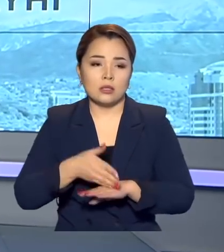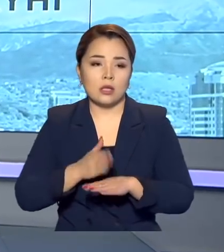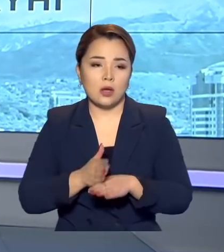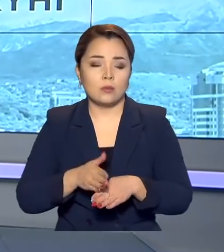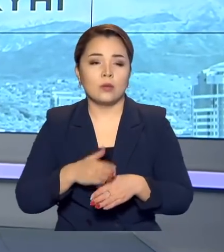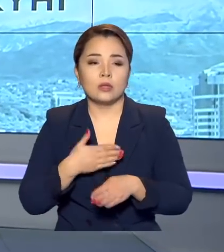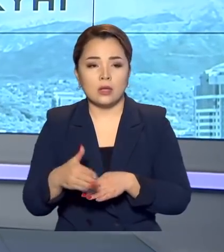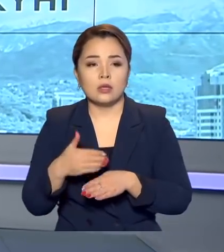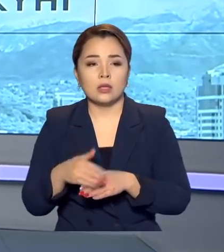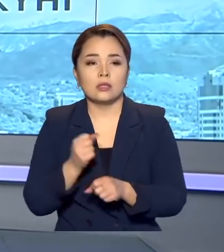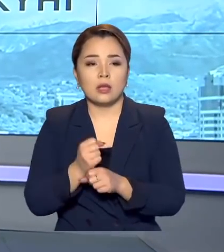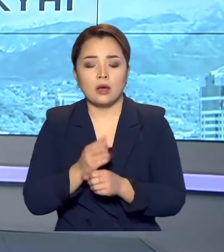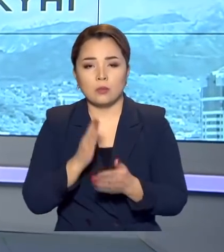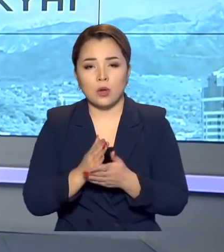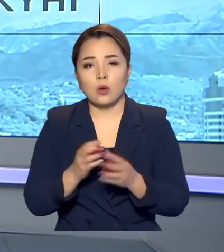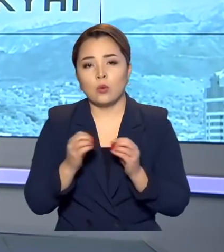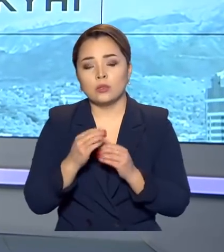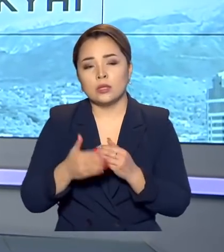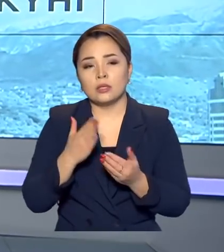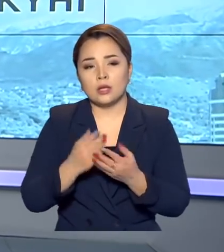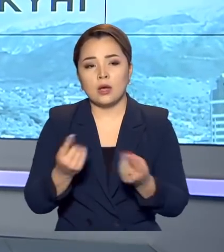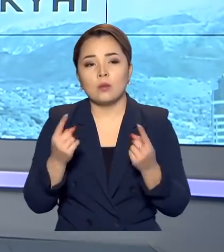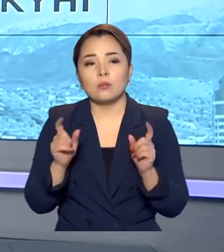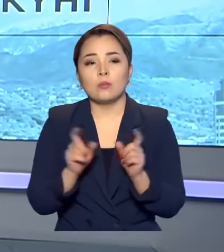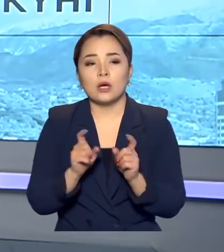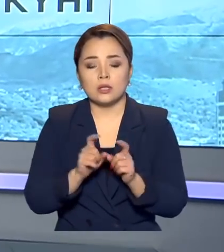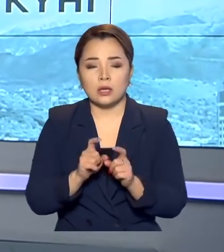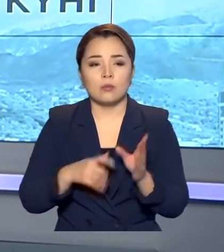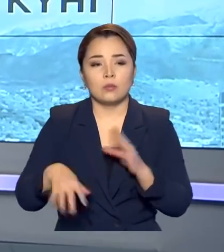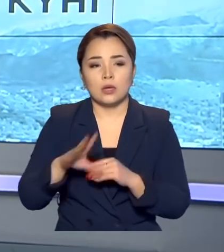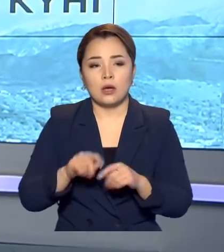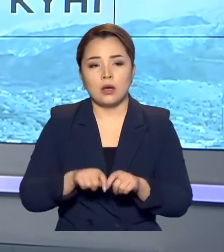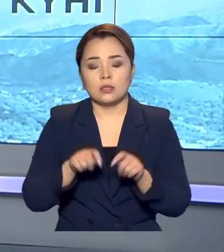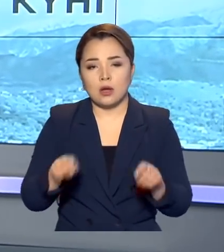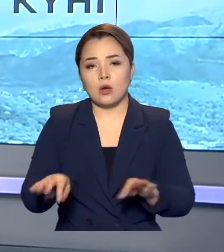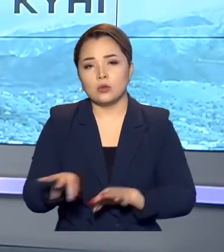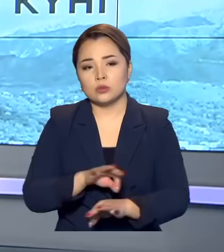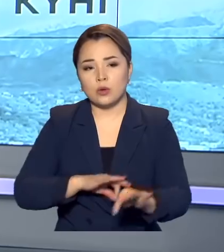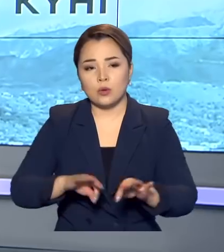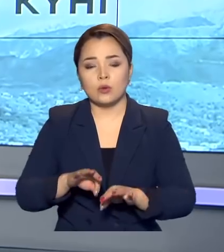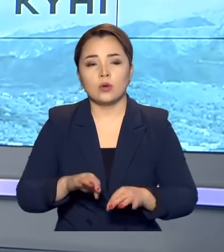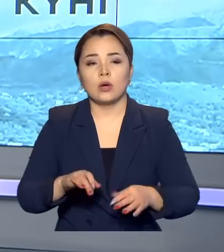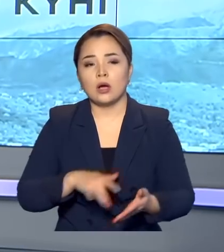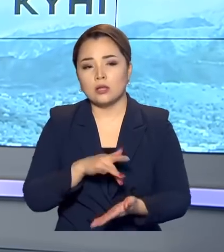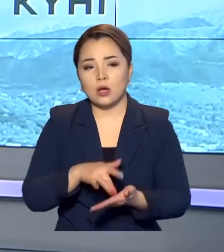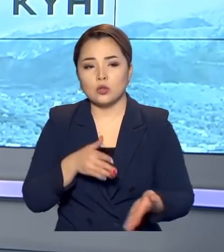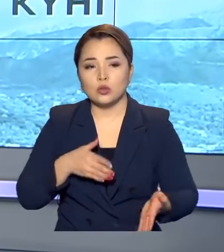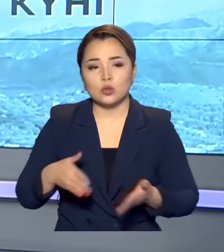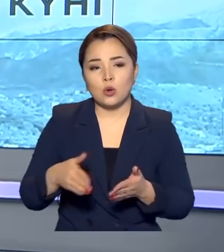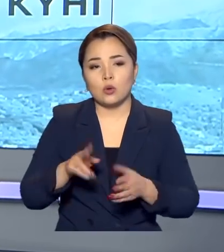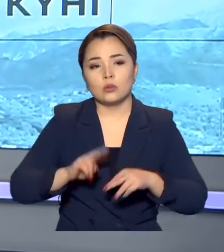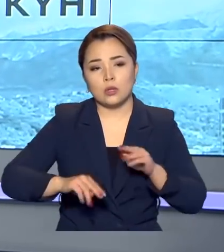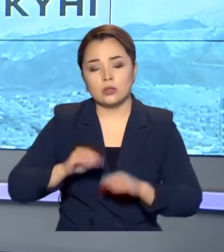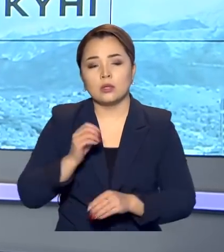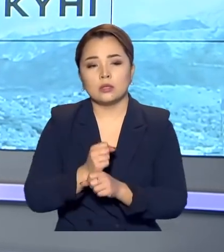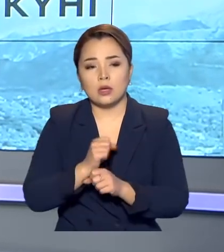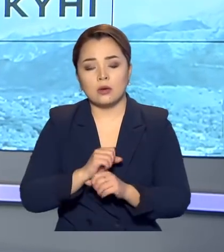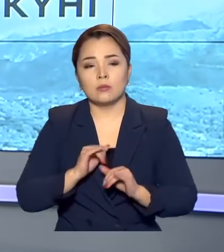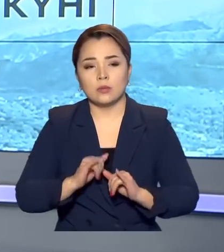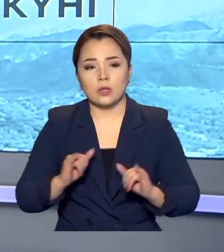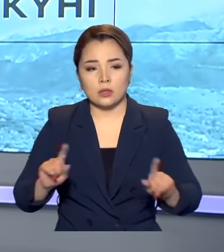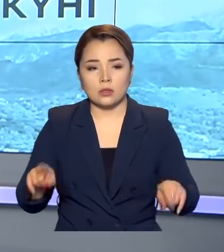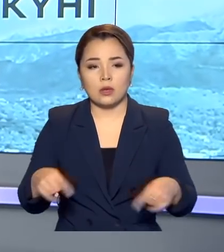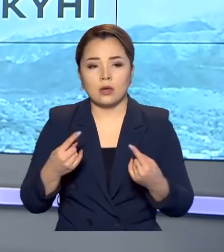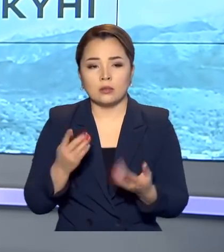10-нан аса супермаркеттер желісі іске қосылды. Қаладағы жол инфрақұрылымын қалпына келтіру жұмыстары да қарқынды жүріп жатыр.